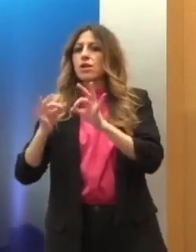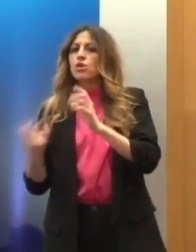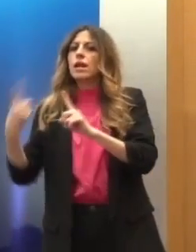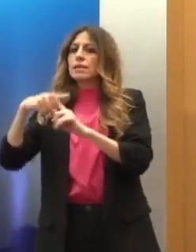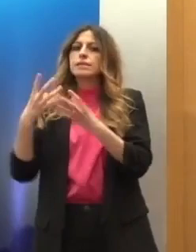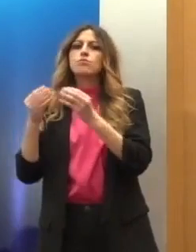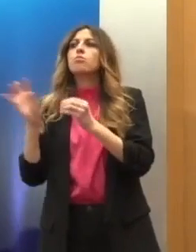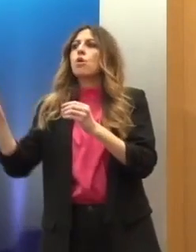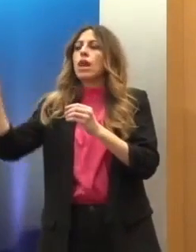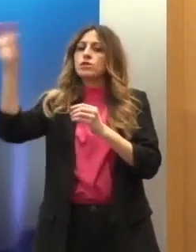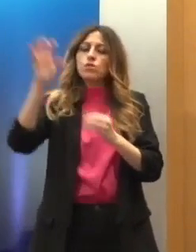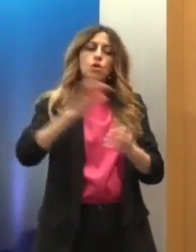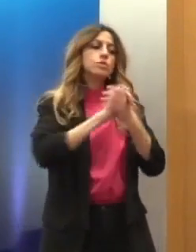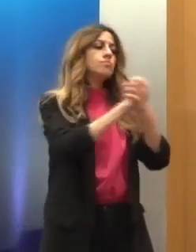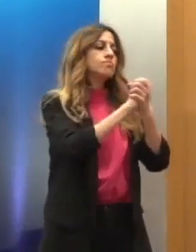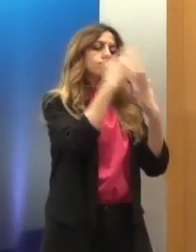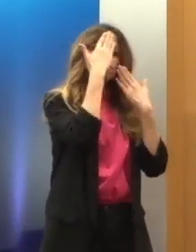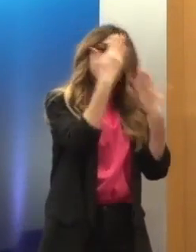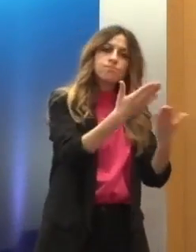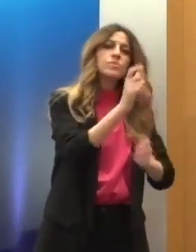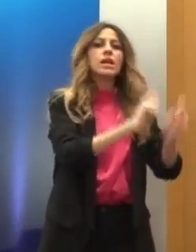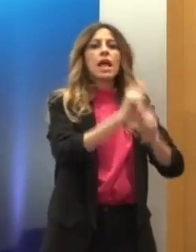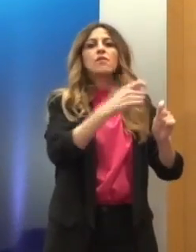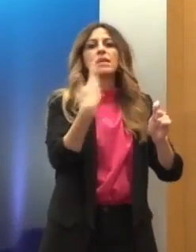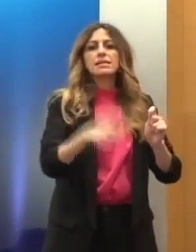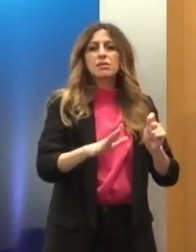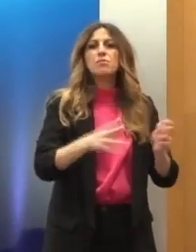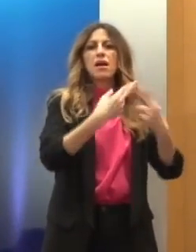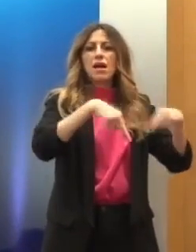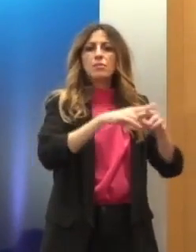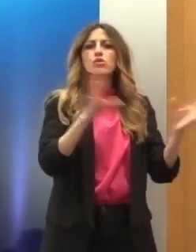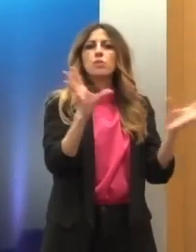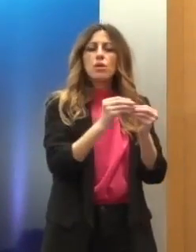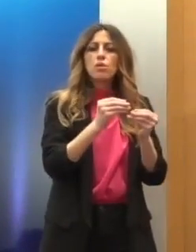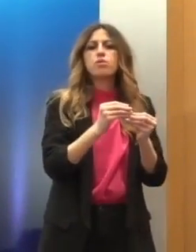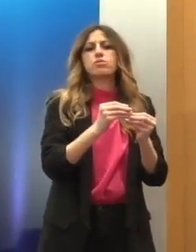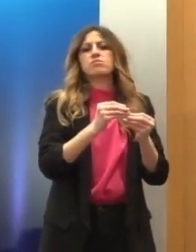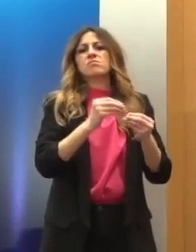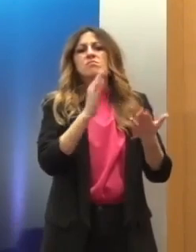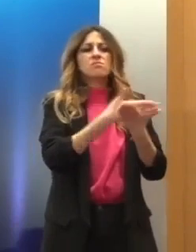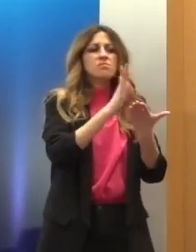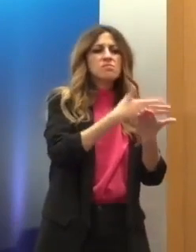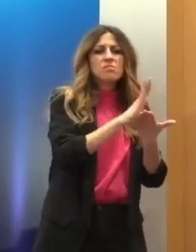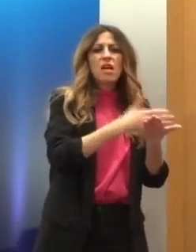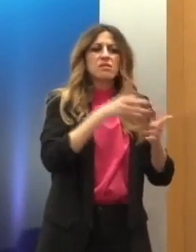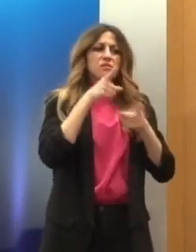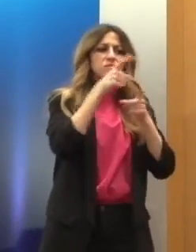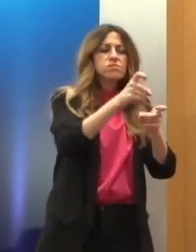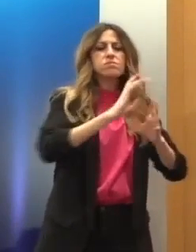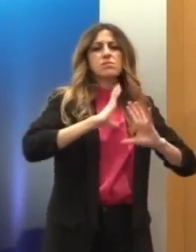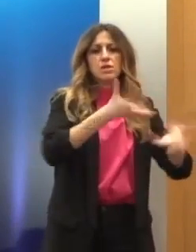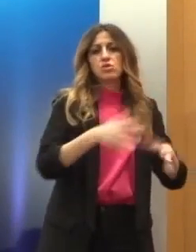τη χώρα για τη σύσταση του Εθνικού Συμβουλίου κατά του Ρατσισμού και της Μυσαλλοδοξίας. Ωστόσο, και σε αυτό θα συμφωνήσω απόλυτα με τον κύριο